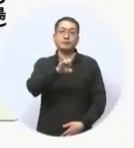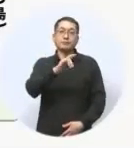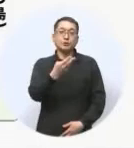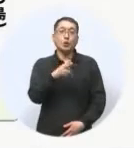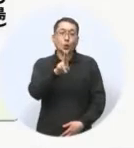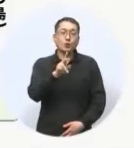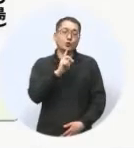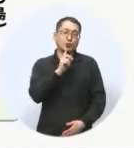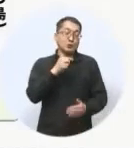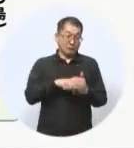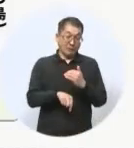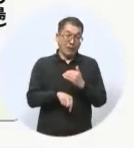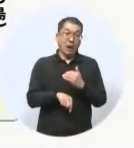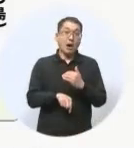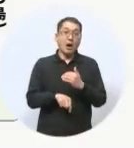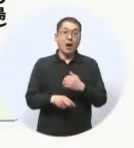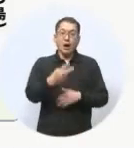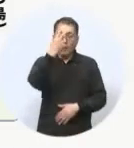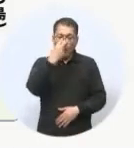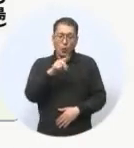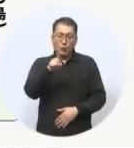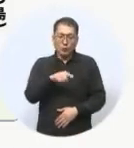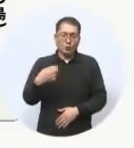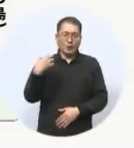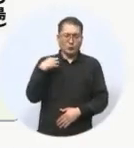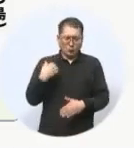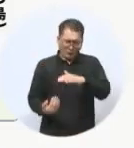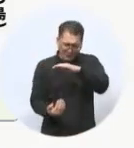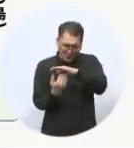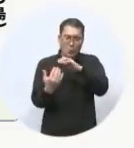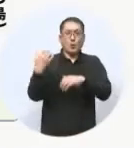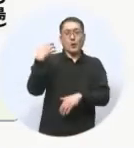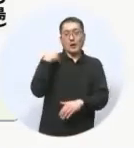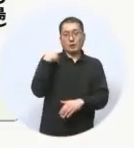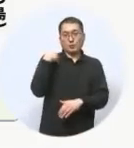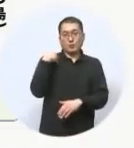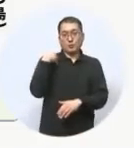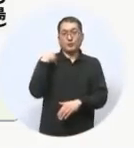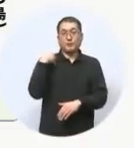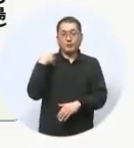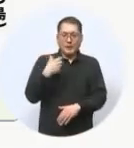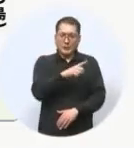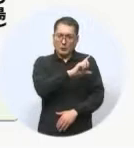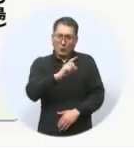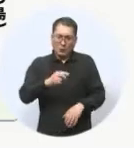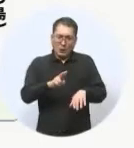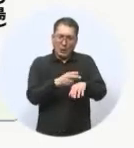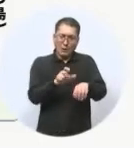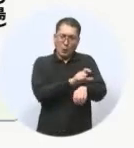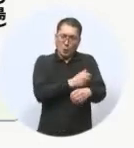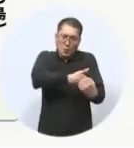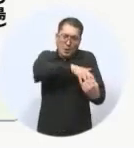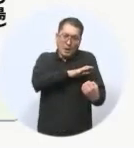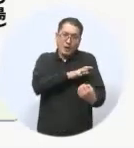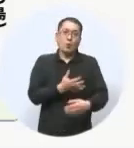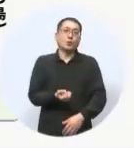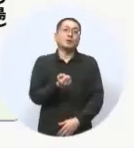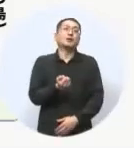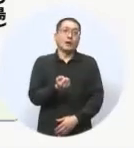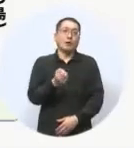剣業とは盲人の役職の最高位の名称で、さまざまな特権が与えられていたそうです。